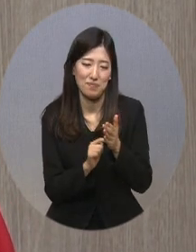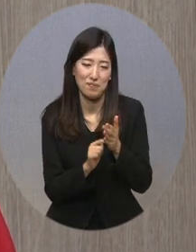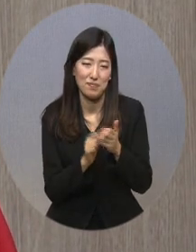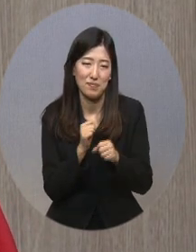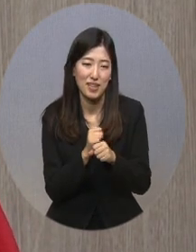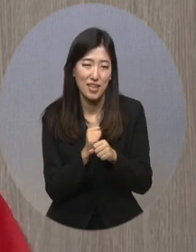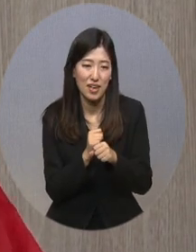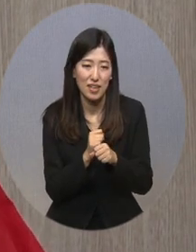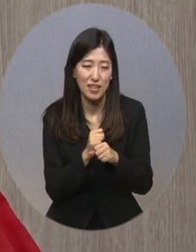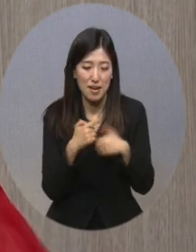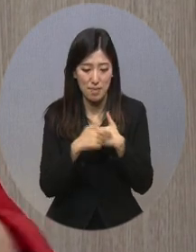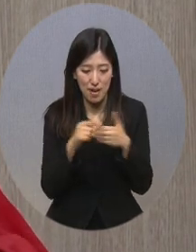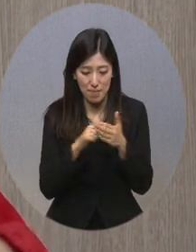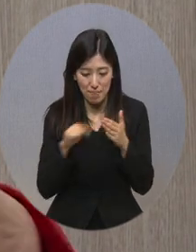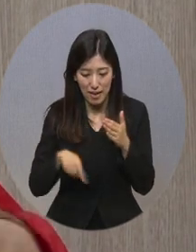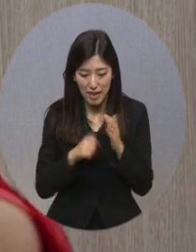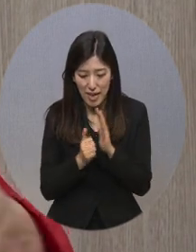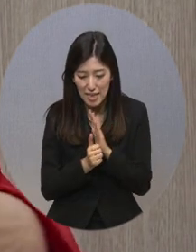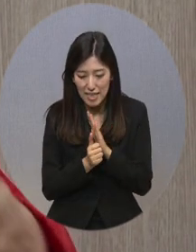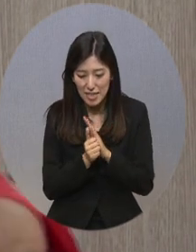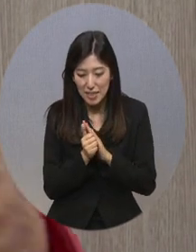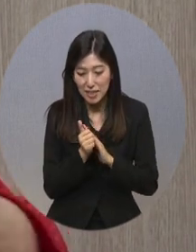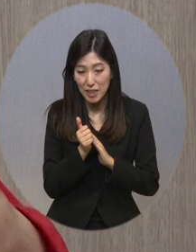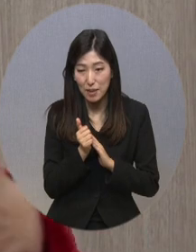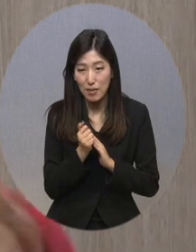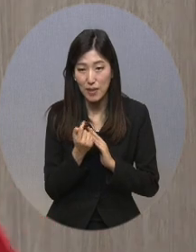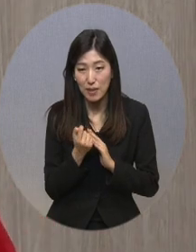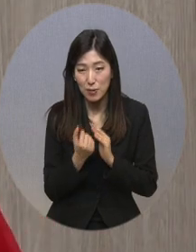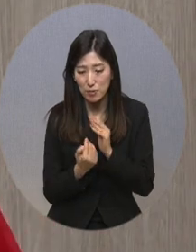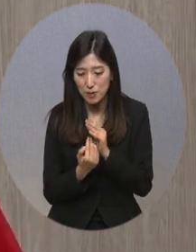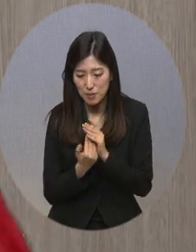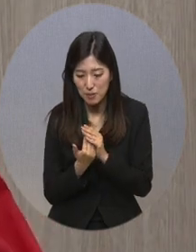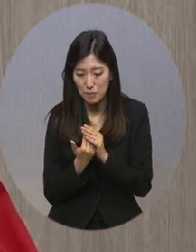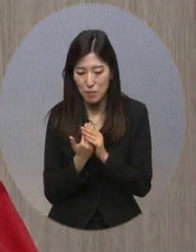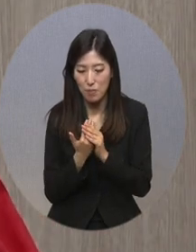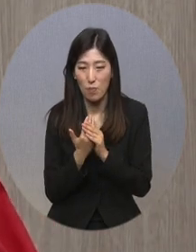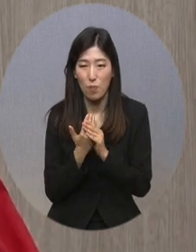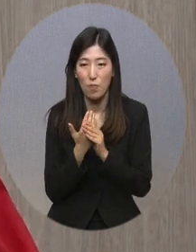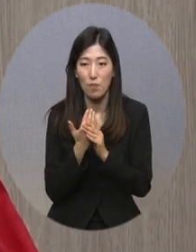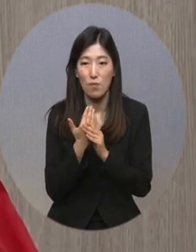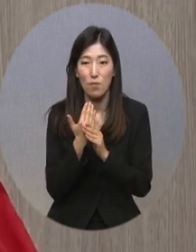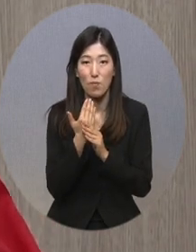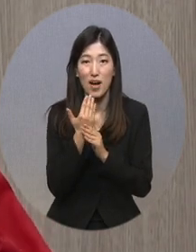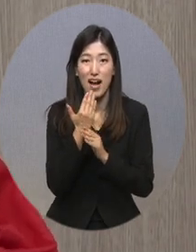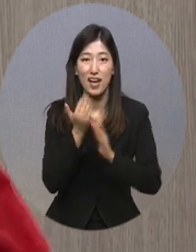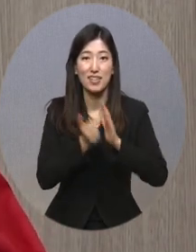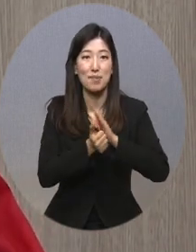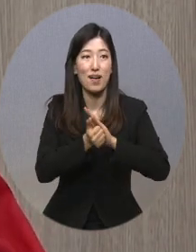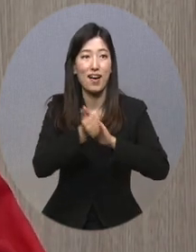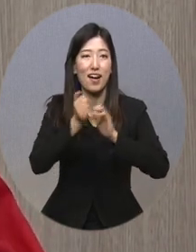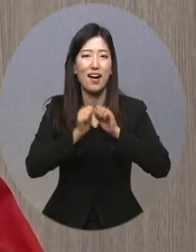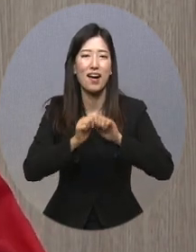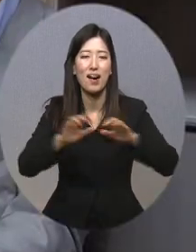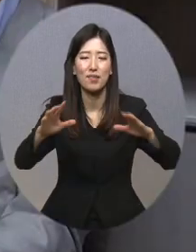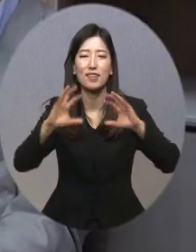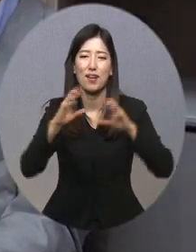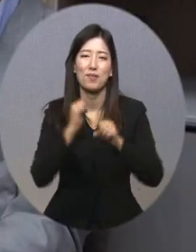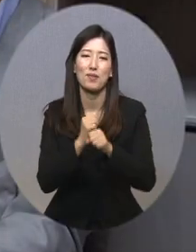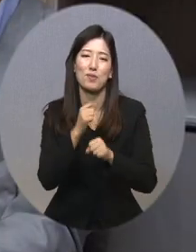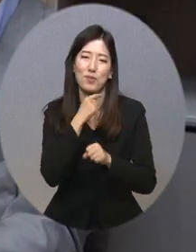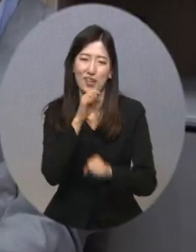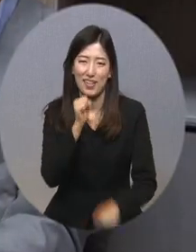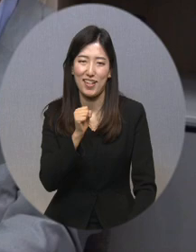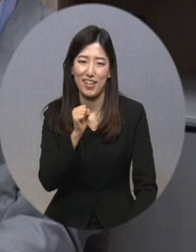그 마음에 이렇게 희망이 모락모락 피어나는 그런 대한민국이 됐으면 좋겠습니다.